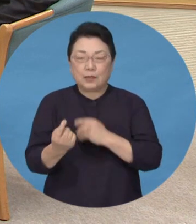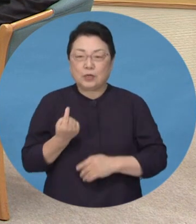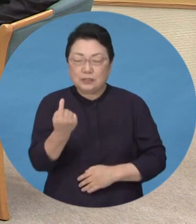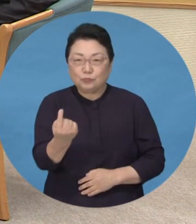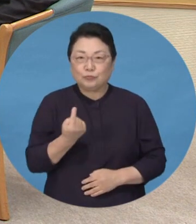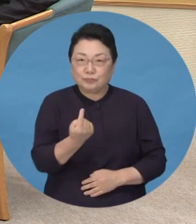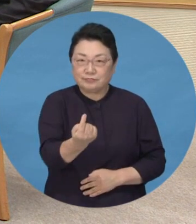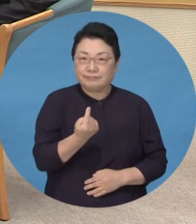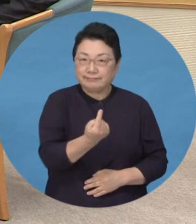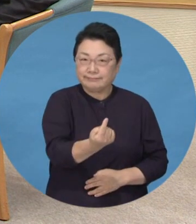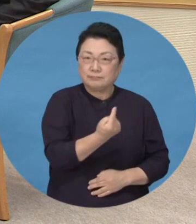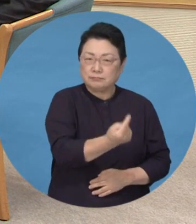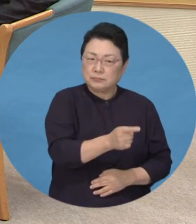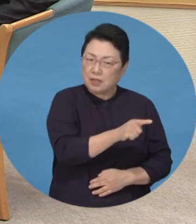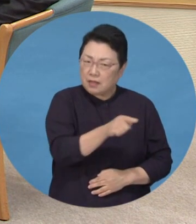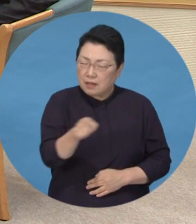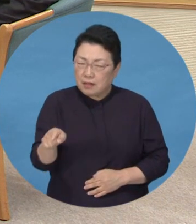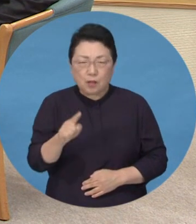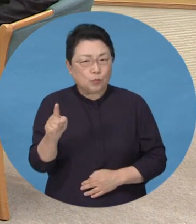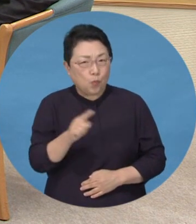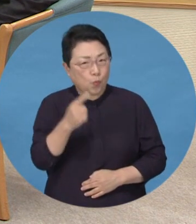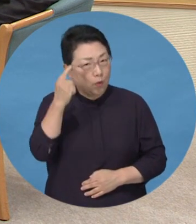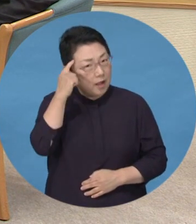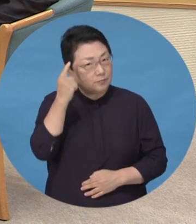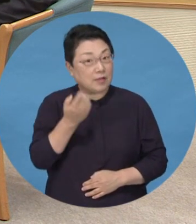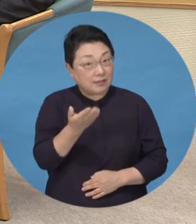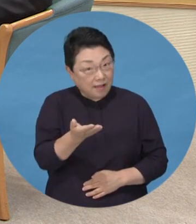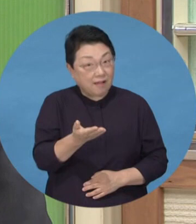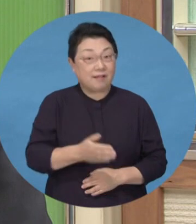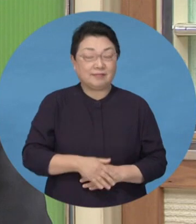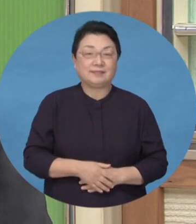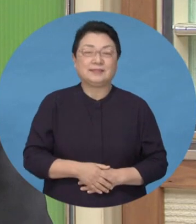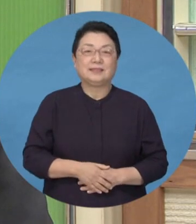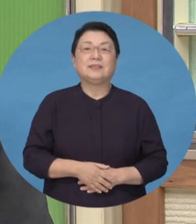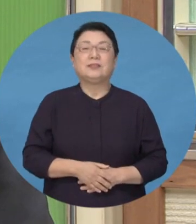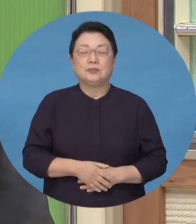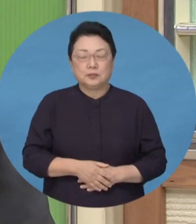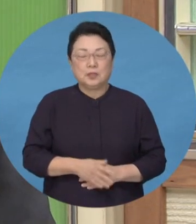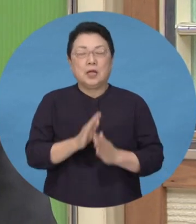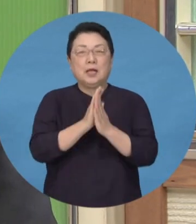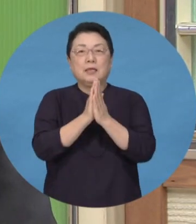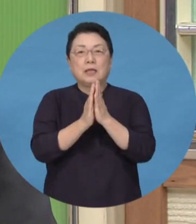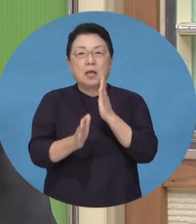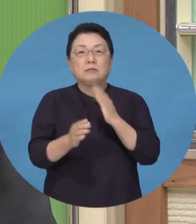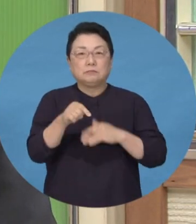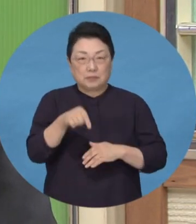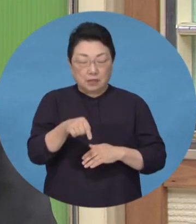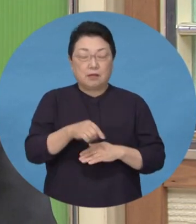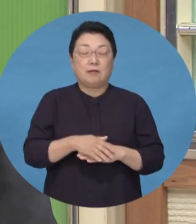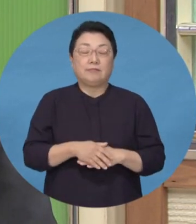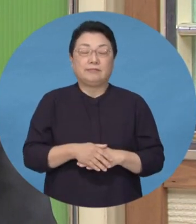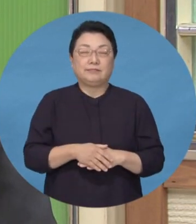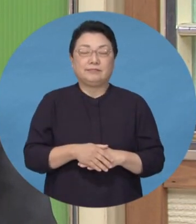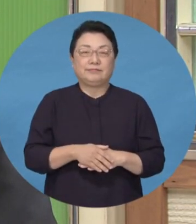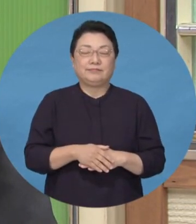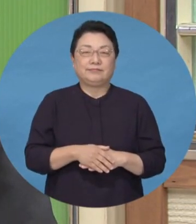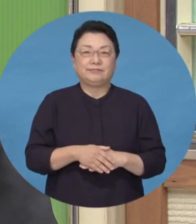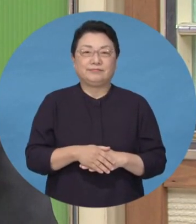なかでどのようなことを感じになりましたでしょまあ山梨県はですねその